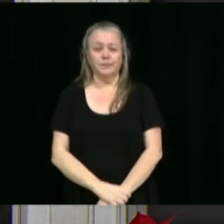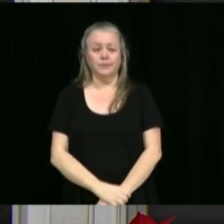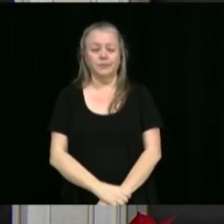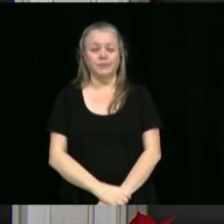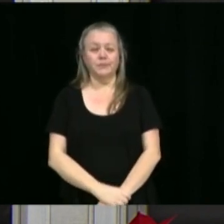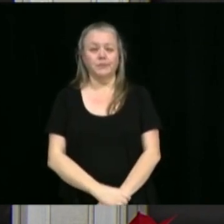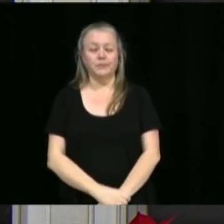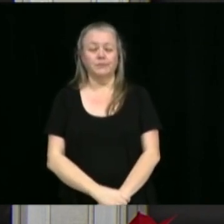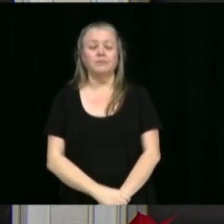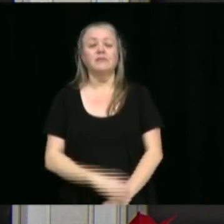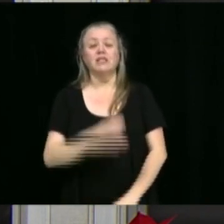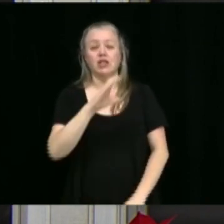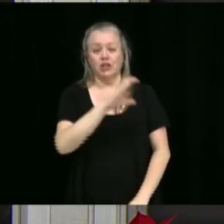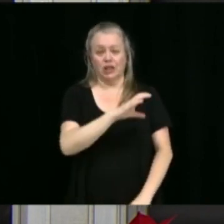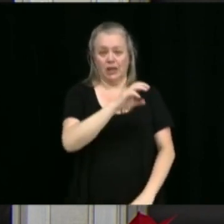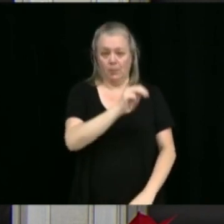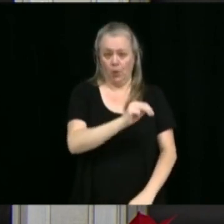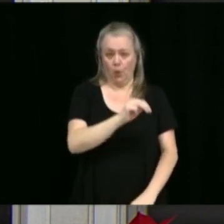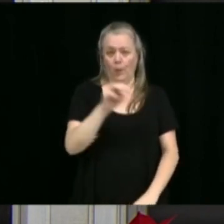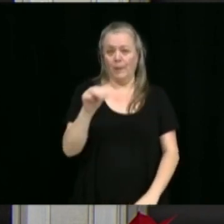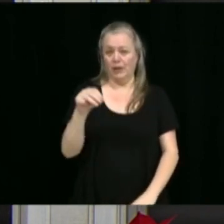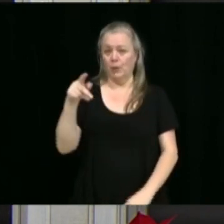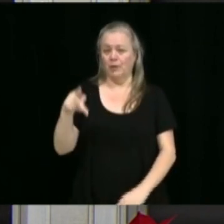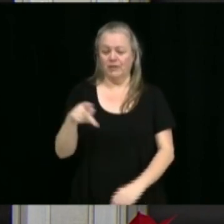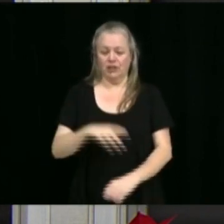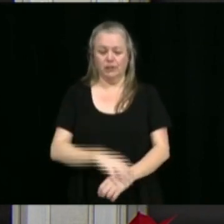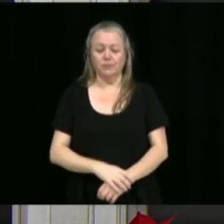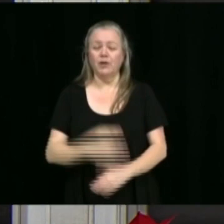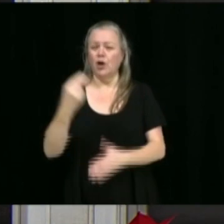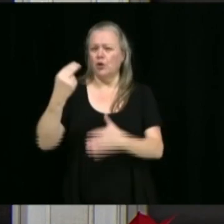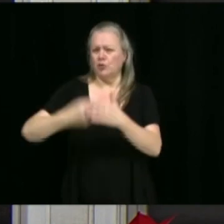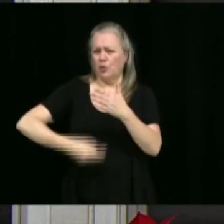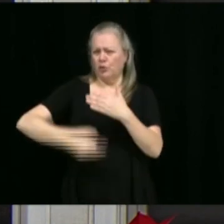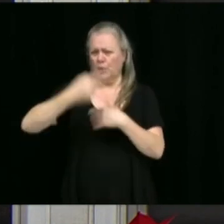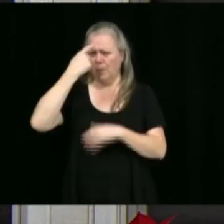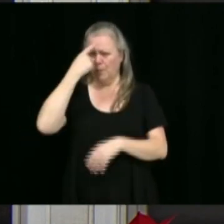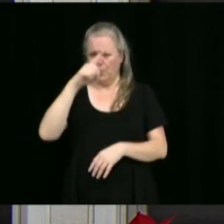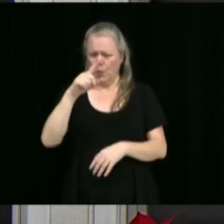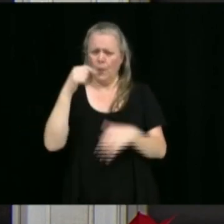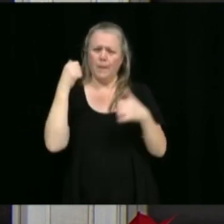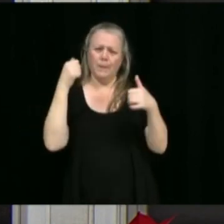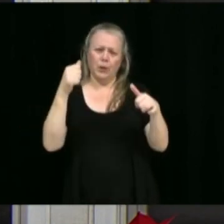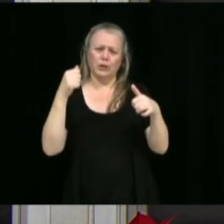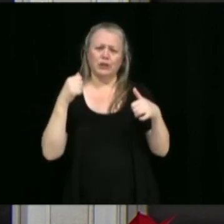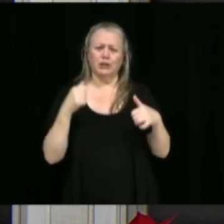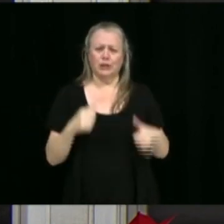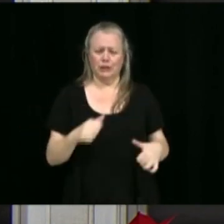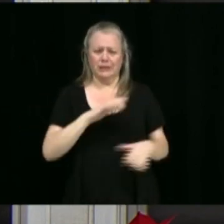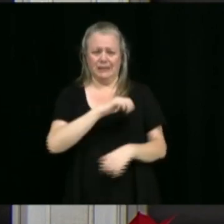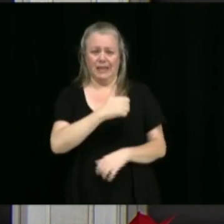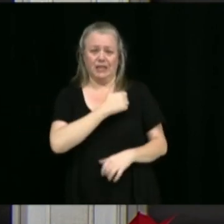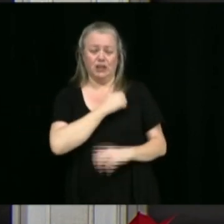Chantal Moreau, Michael Provencher. Contrat à intervenir pour le poste d'agente de communication.